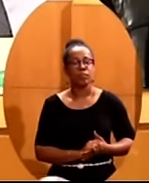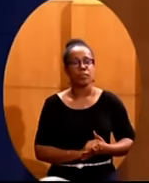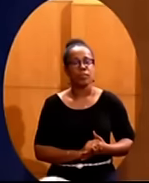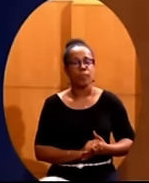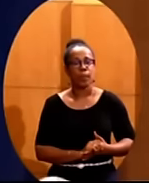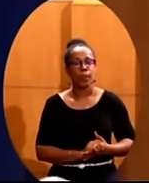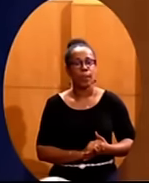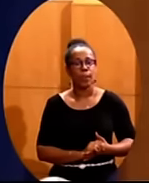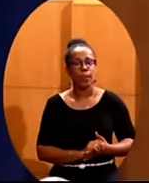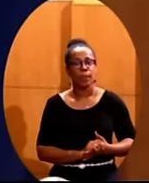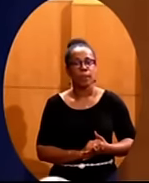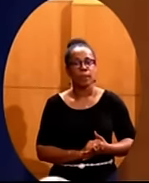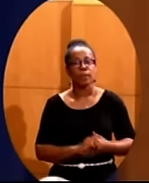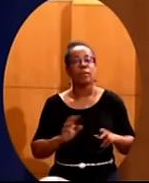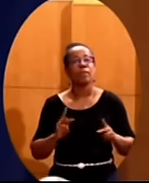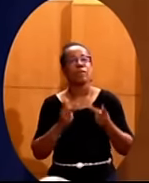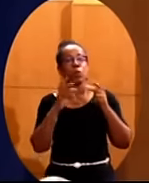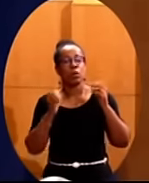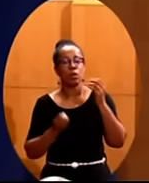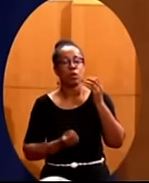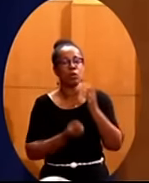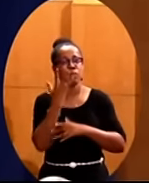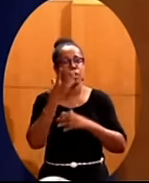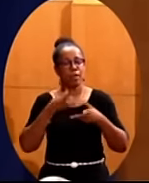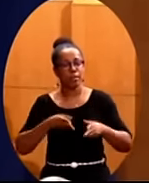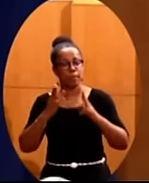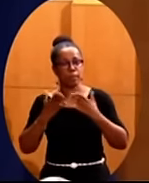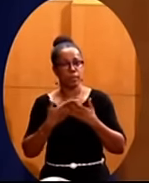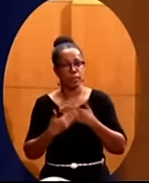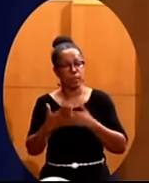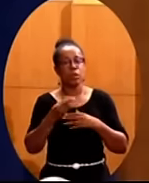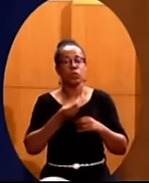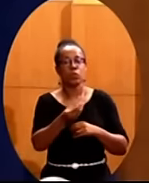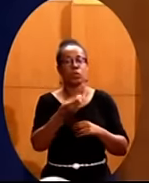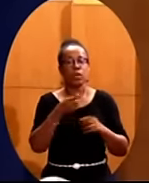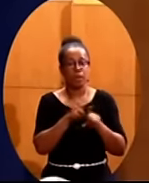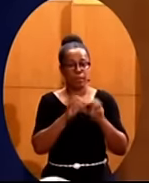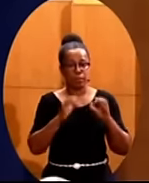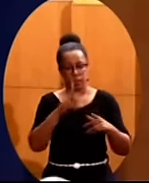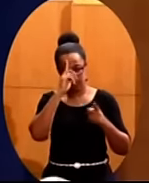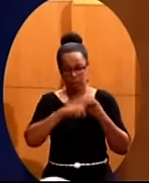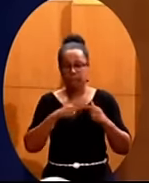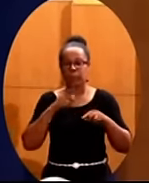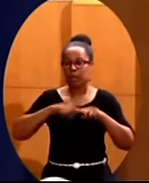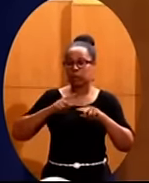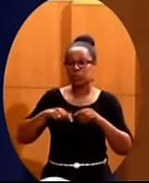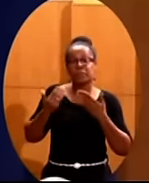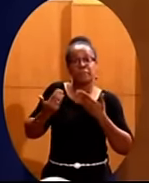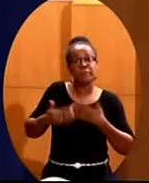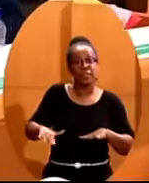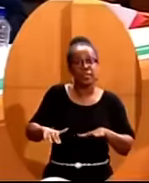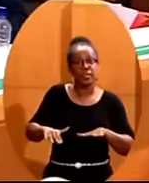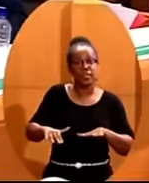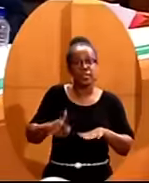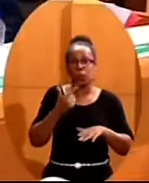martinicain la victoire du nouvel à la fois une fin